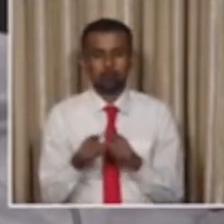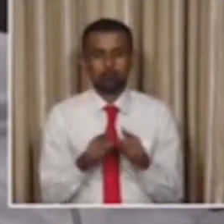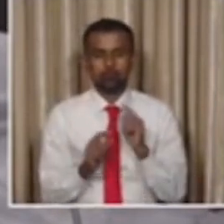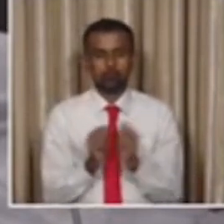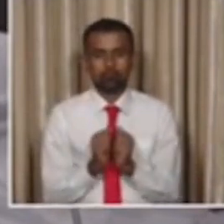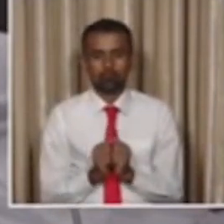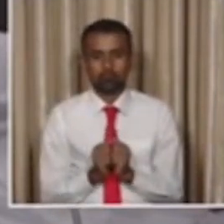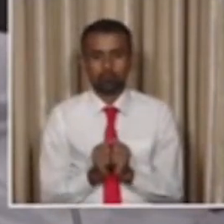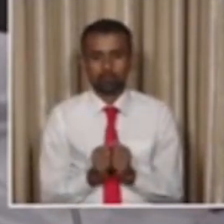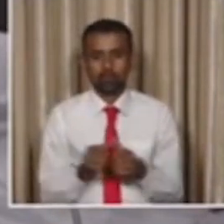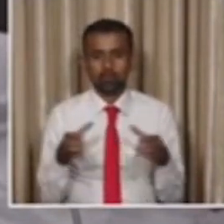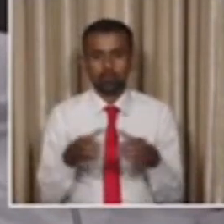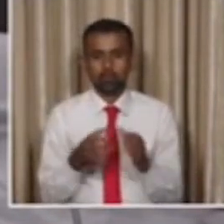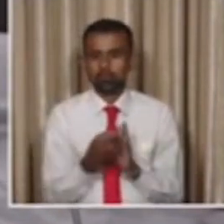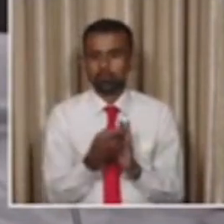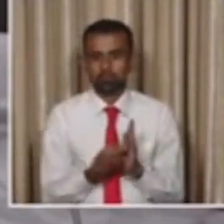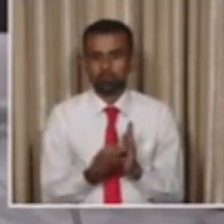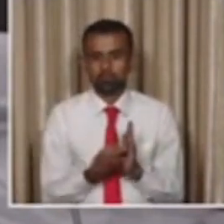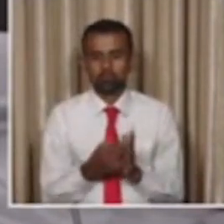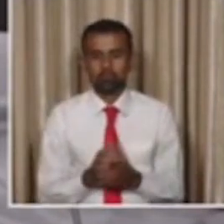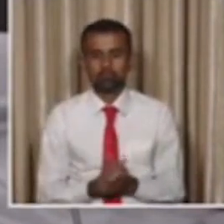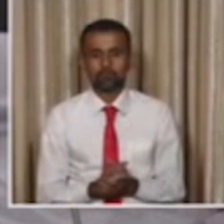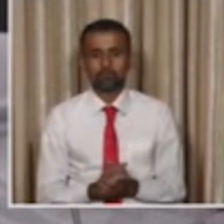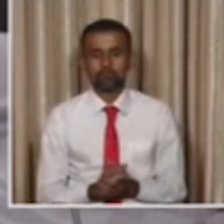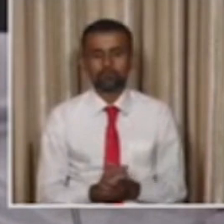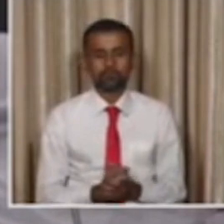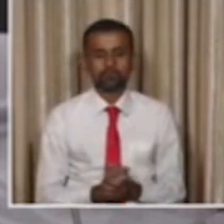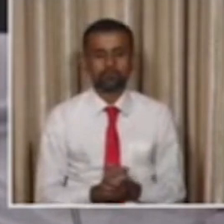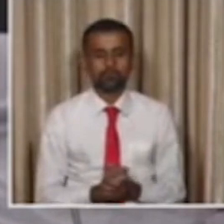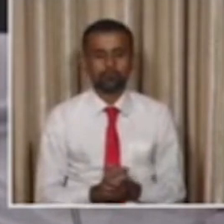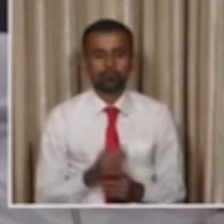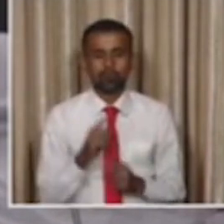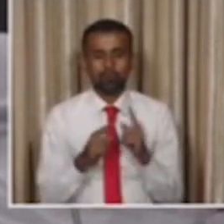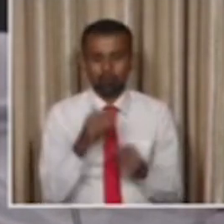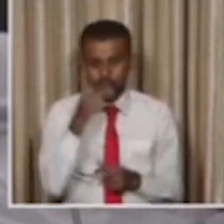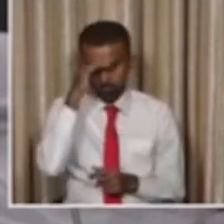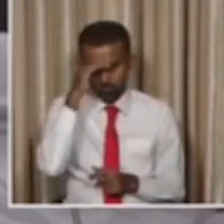කටයුතු කරන්නේ, පක්ෂයේ ප්‍රතිපත්තිය. ඒ නිසා කරු කතානායකතුමනි,